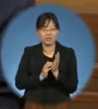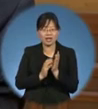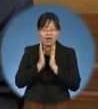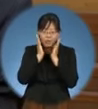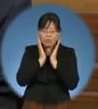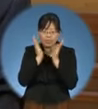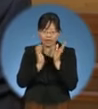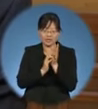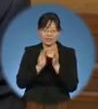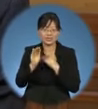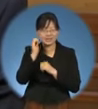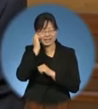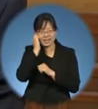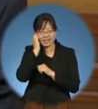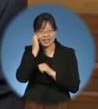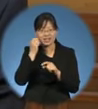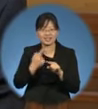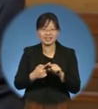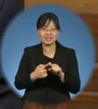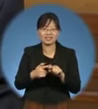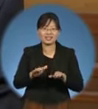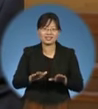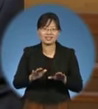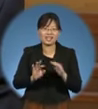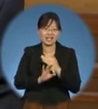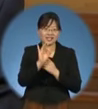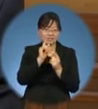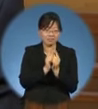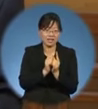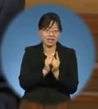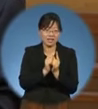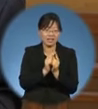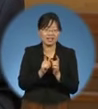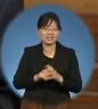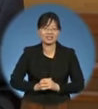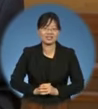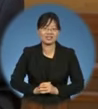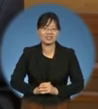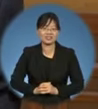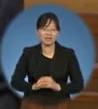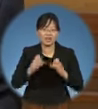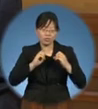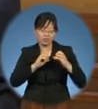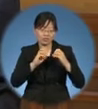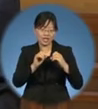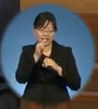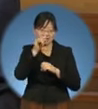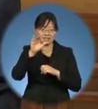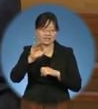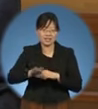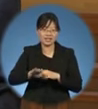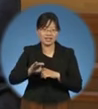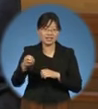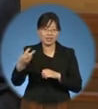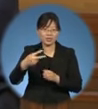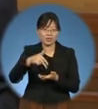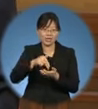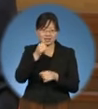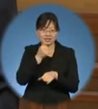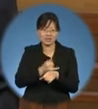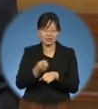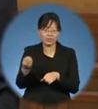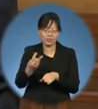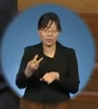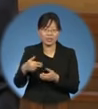씻고 자요. 또 자요. 그러다가 아침이 되면 이제 좀 웅성웅성 할 때 그때 또 일어나는 거죠. 그 일어나서